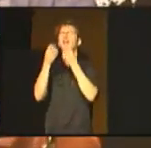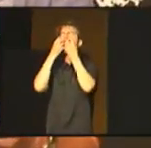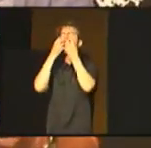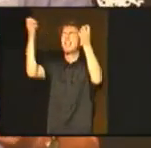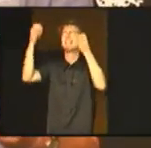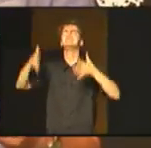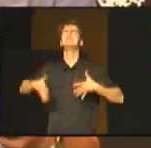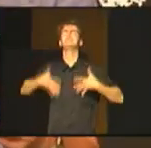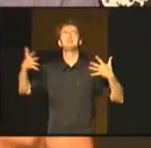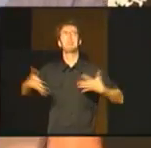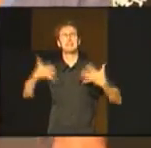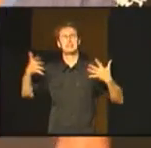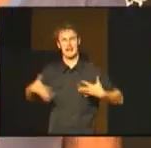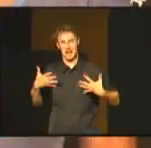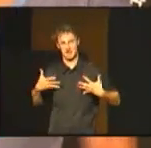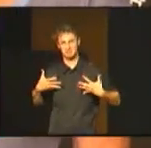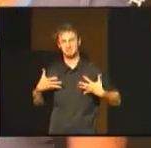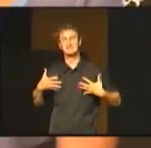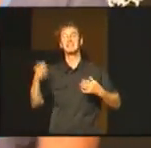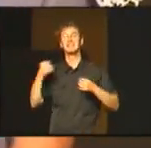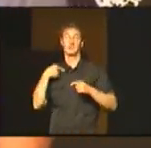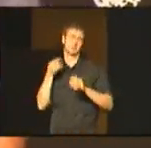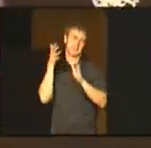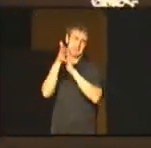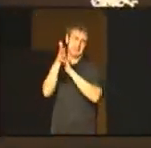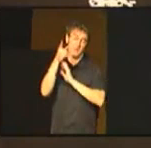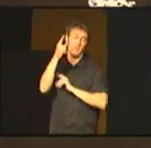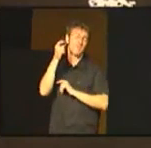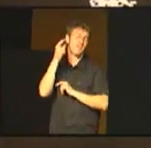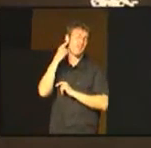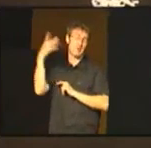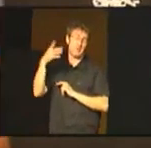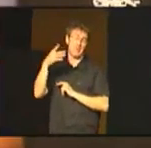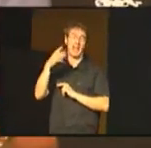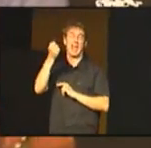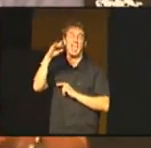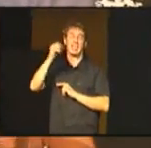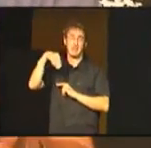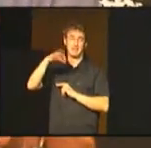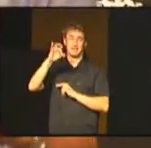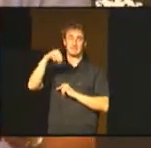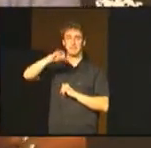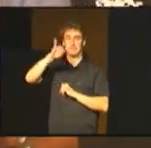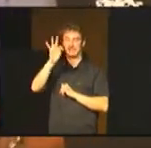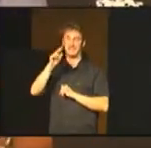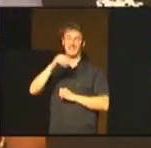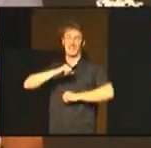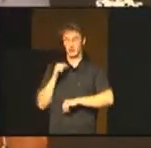simpatia. Ho faig recordant un economista del segle XVIII, Adam Smith, un